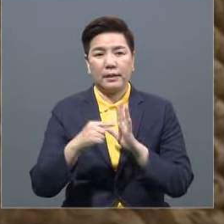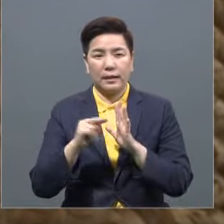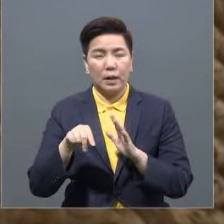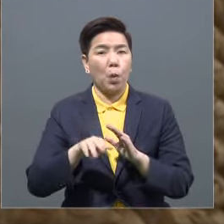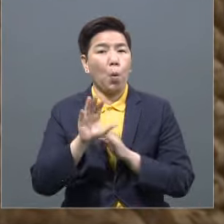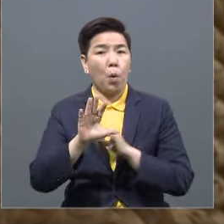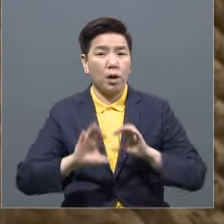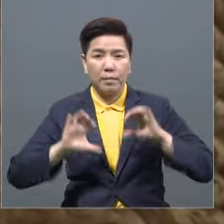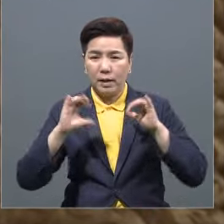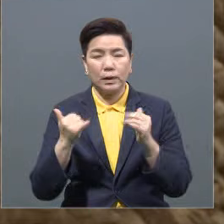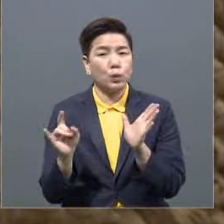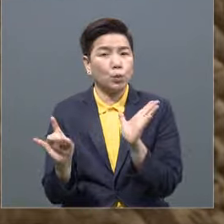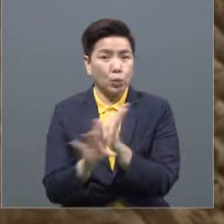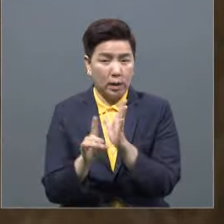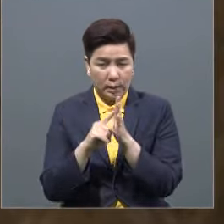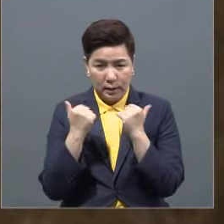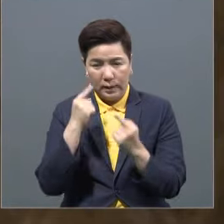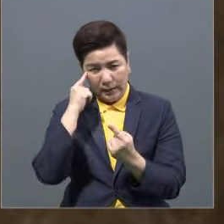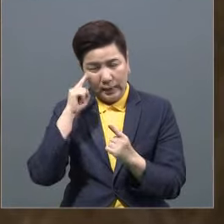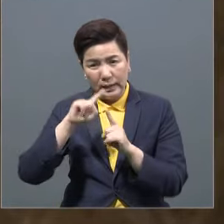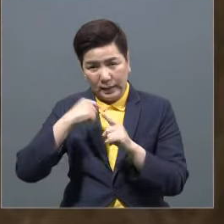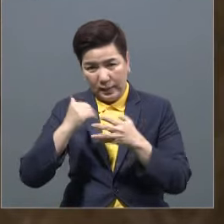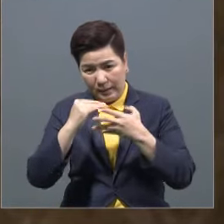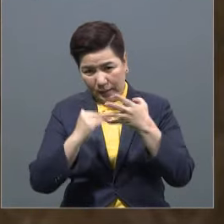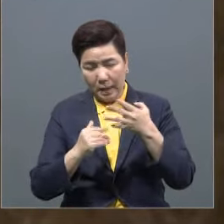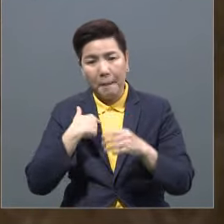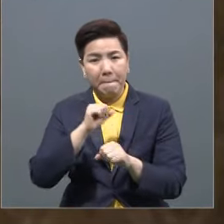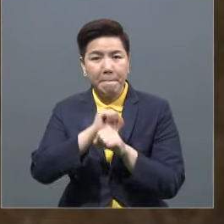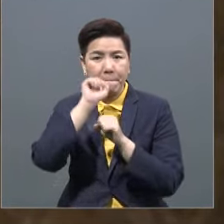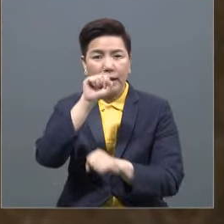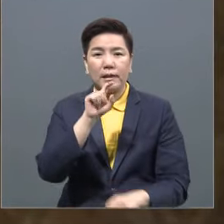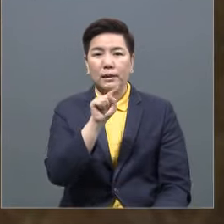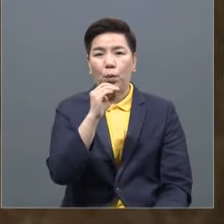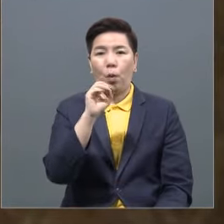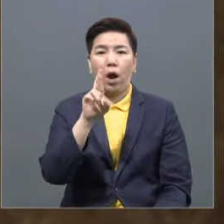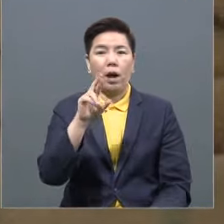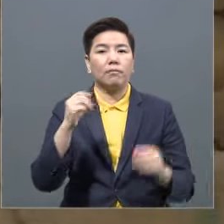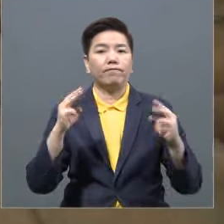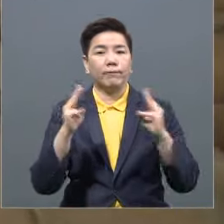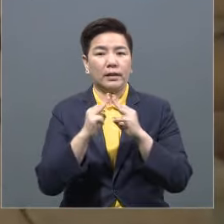ของรัฐบาลล็อตสุดท้ายคาดว่าไม่เกินสิ้นเดือนนี้จะมีการประกาศ TOR ได้ครับ